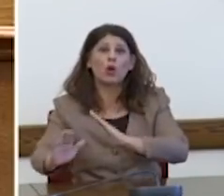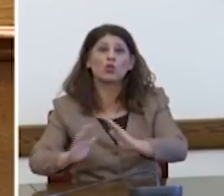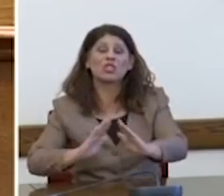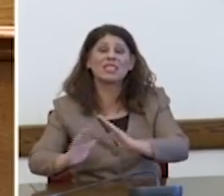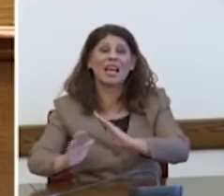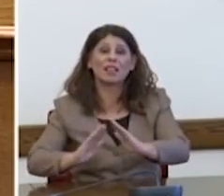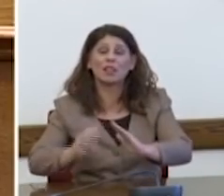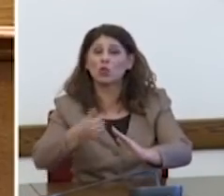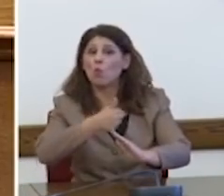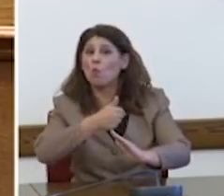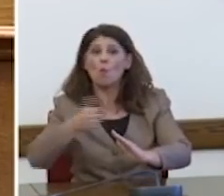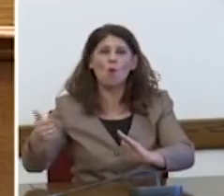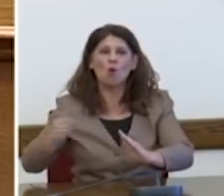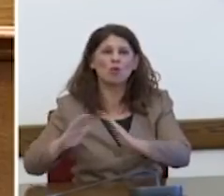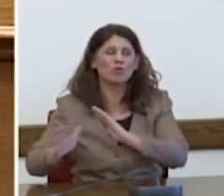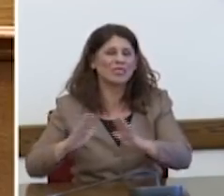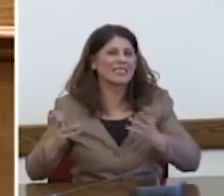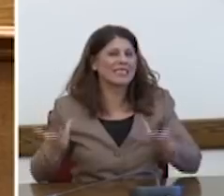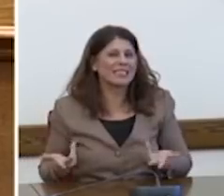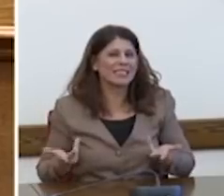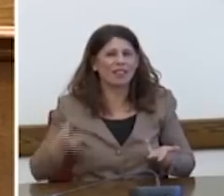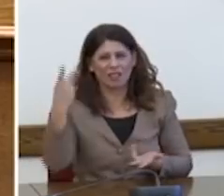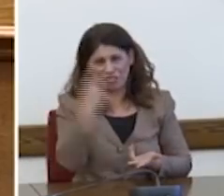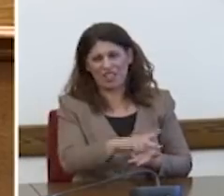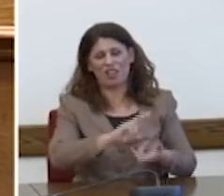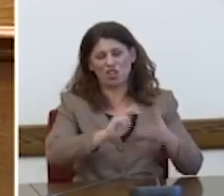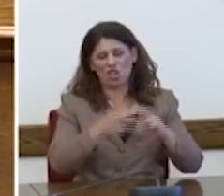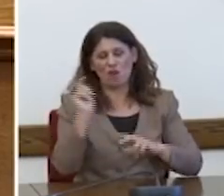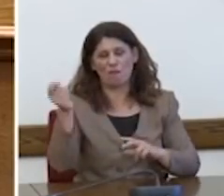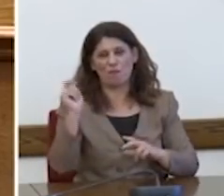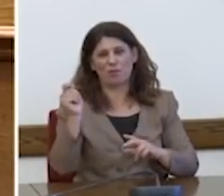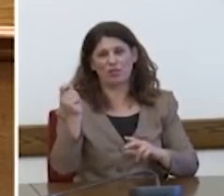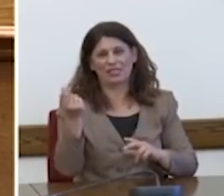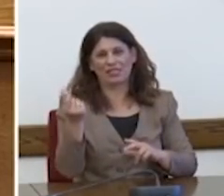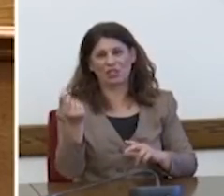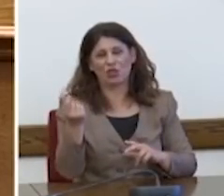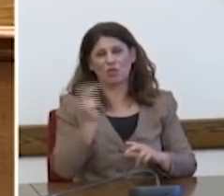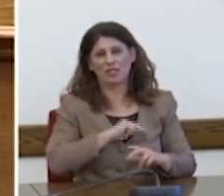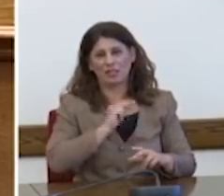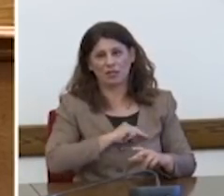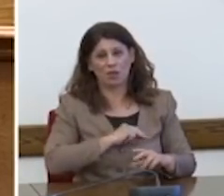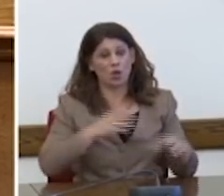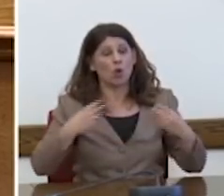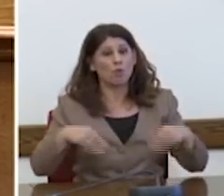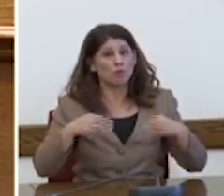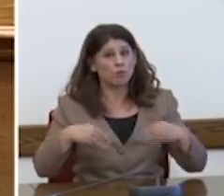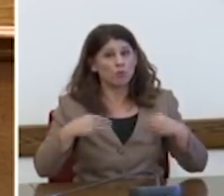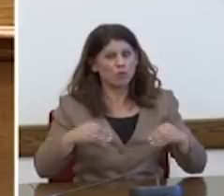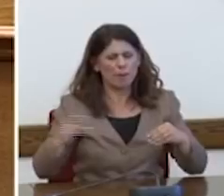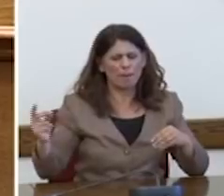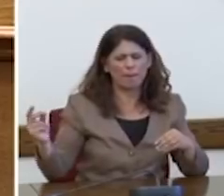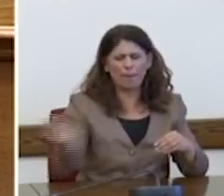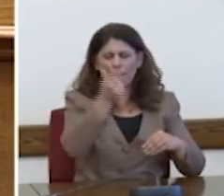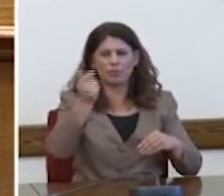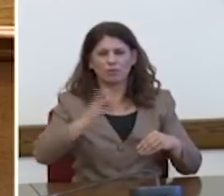το μόνο όμως που προστατεύουν είναι τα δικά τους γεωπολιτικά, οικονομικά, πολιτικά συμφέροντα, πουλώντας στο άψε σβήσε τους